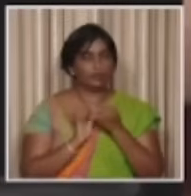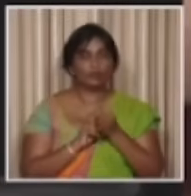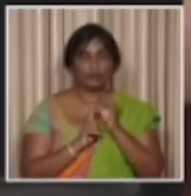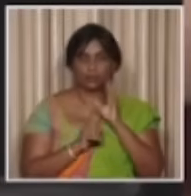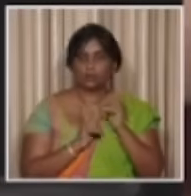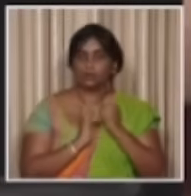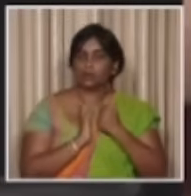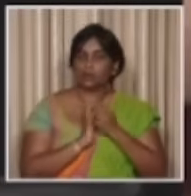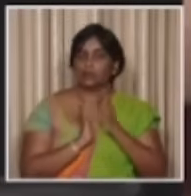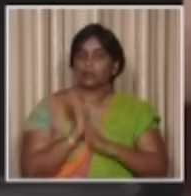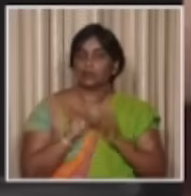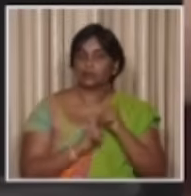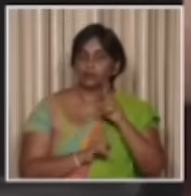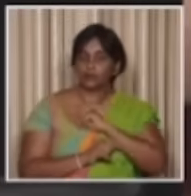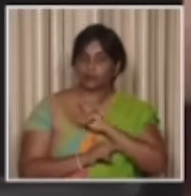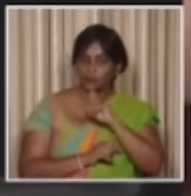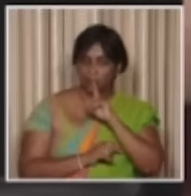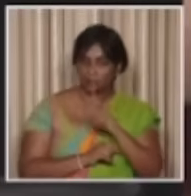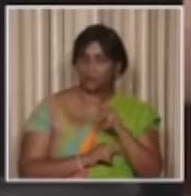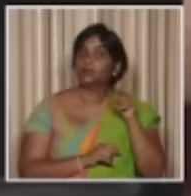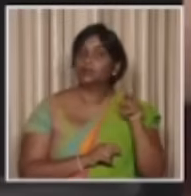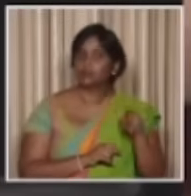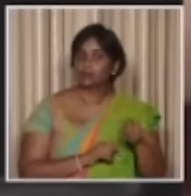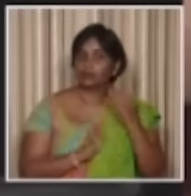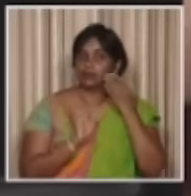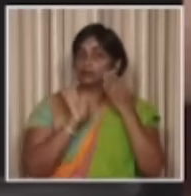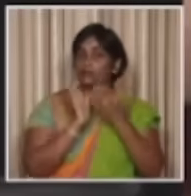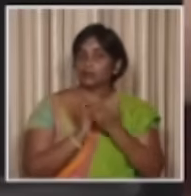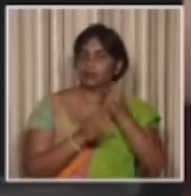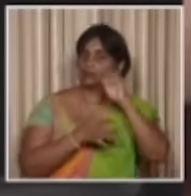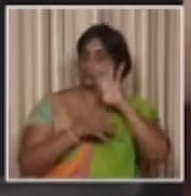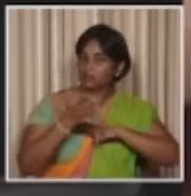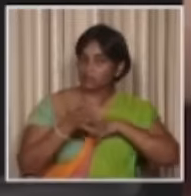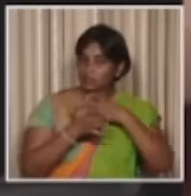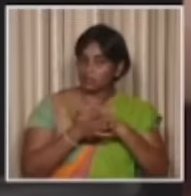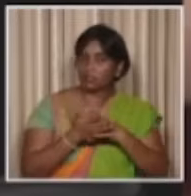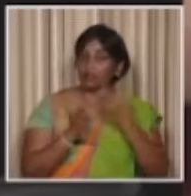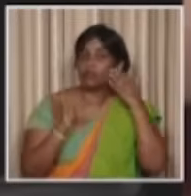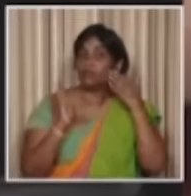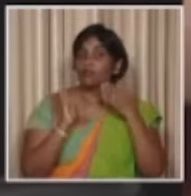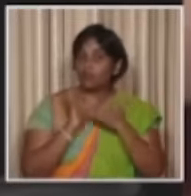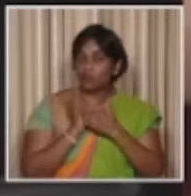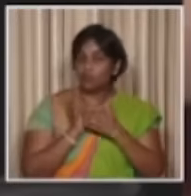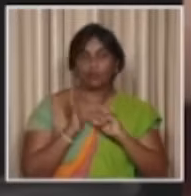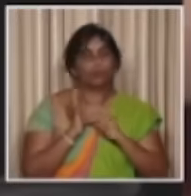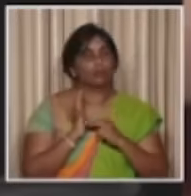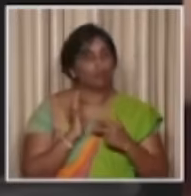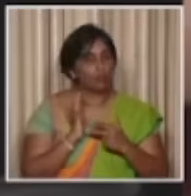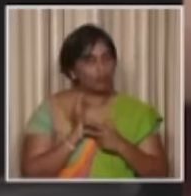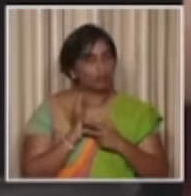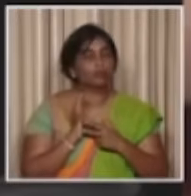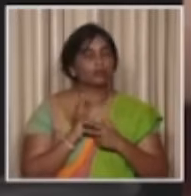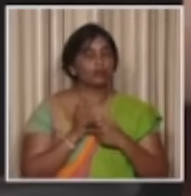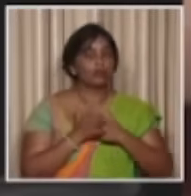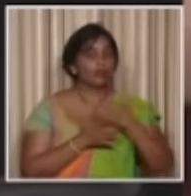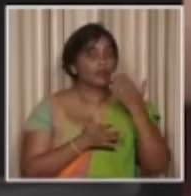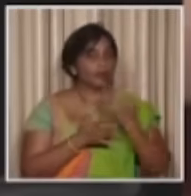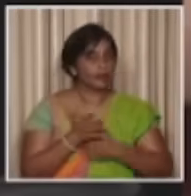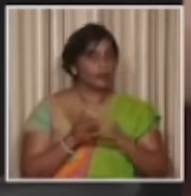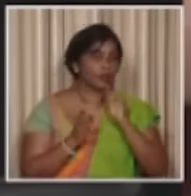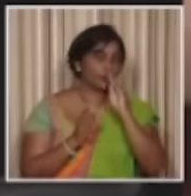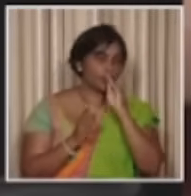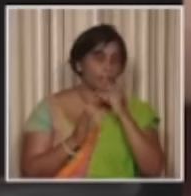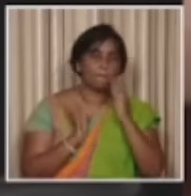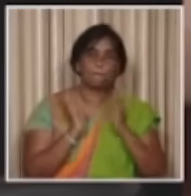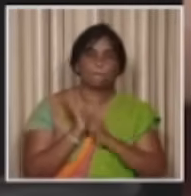ගරු ඇමතුමනි අපි යෝජනා කරනවා මේ ඉදිරිපත් කර අයවැය පිළිබඳ ව්‍යාපෘති පිළිබඳ වාර්තාවක් අඩුම